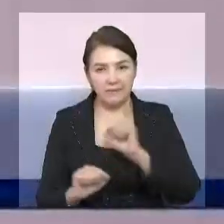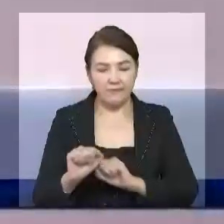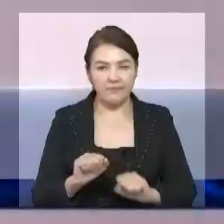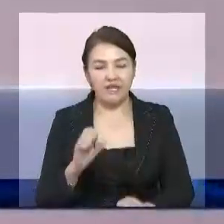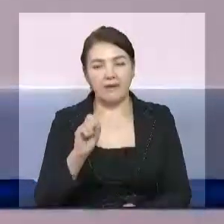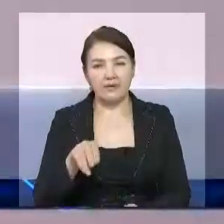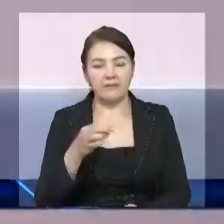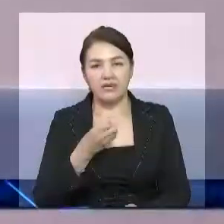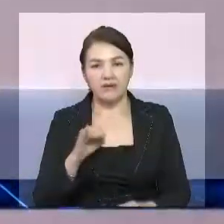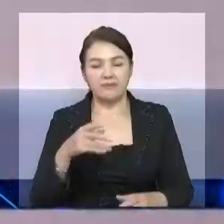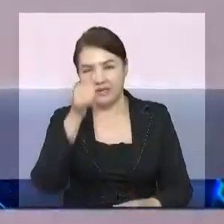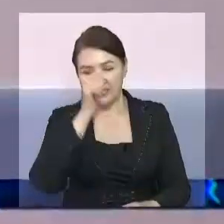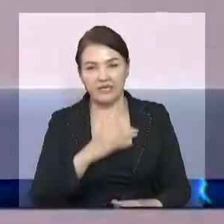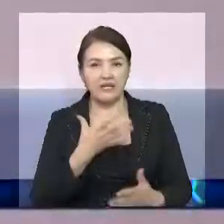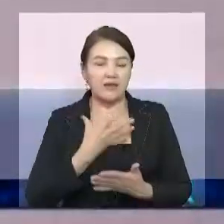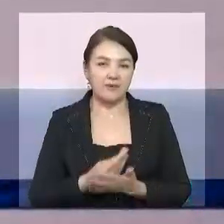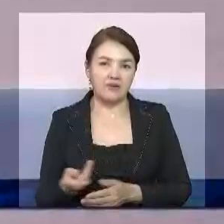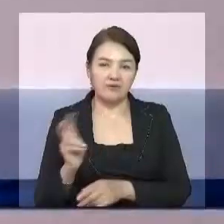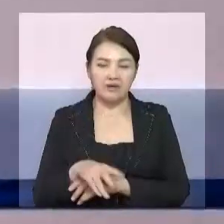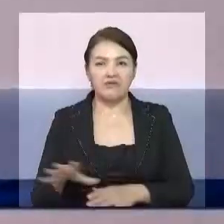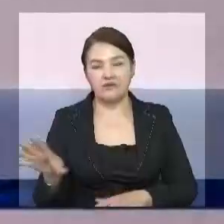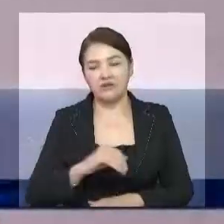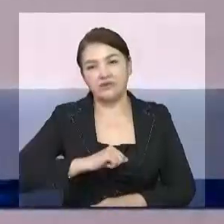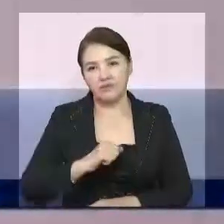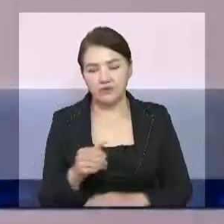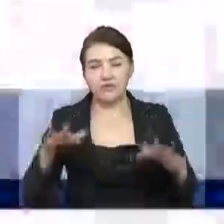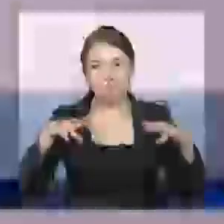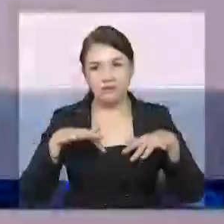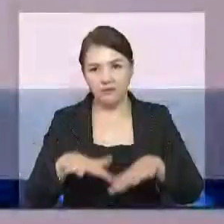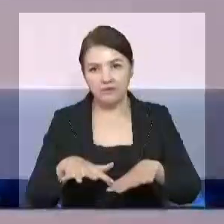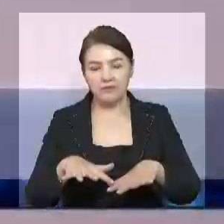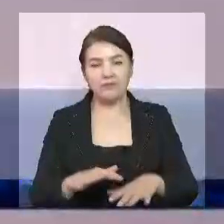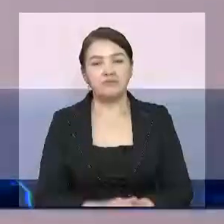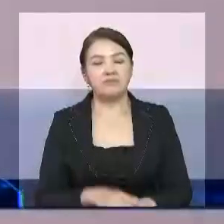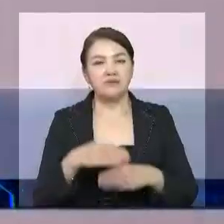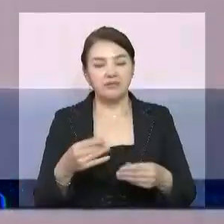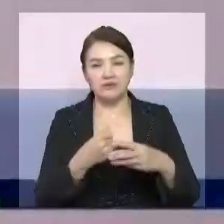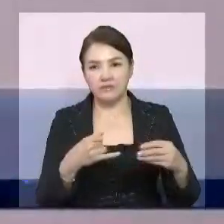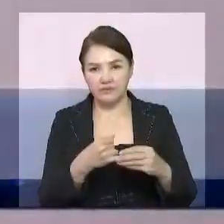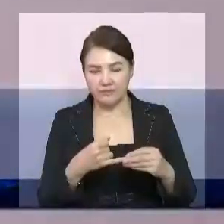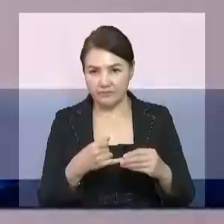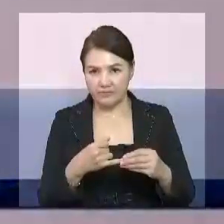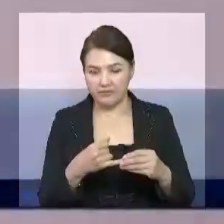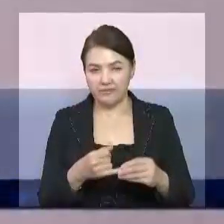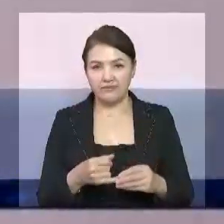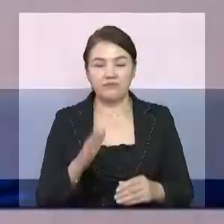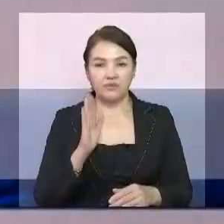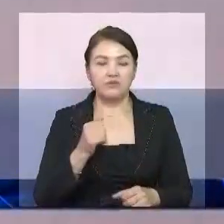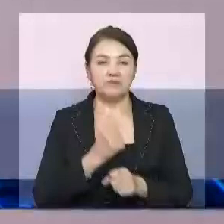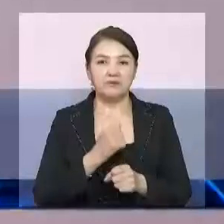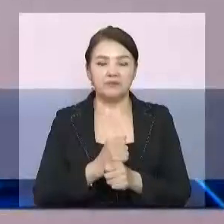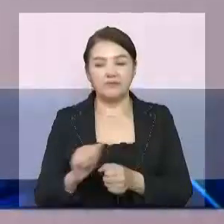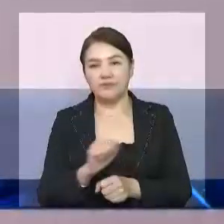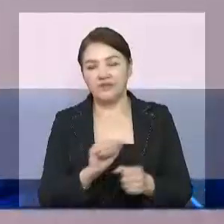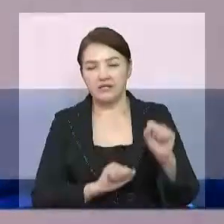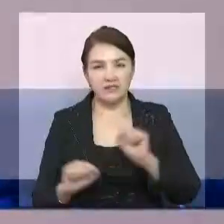месяц, сегодня опять же вышли все дружно. Всем коллективом. Нам выделили участок. На этой стороне. Вот. Будем работать, чистить